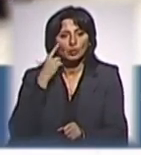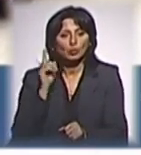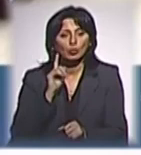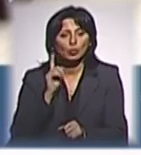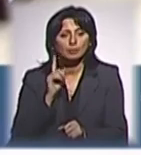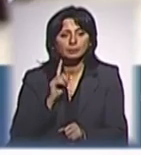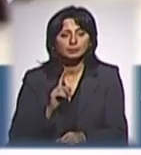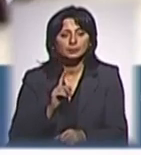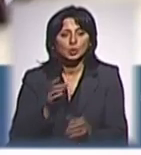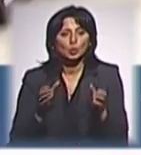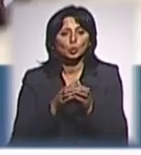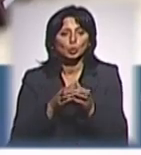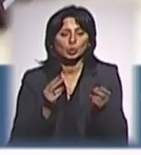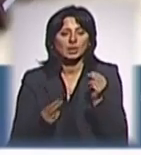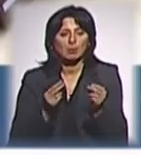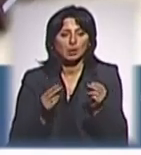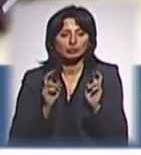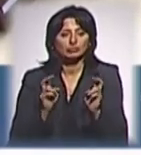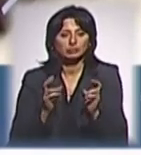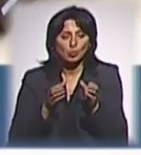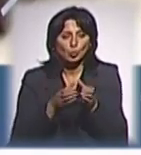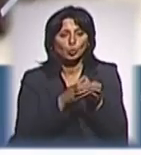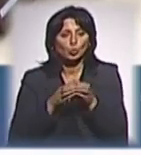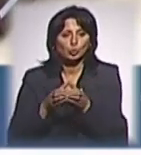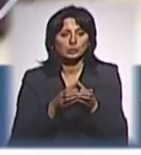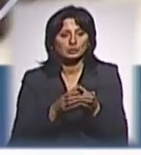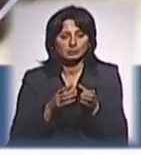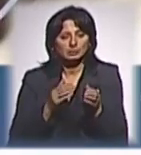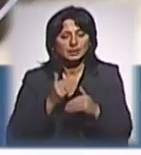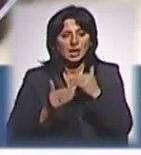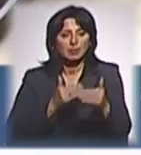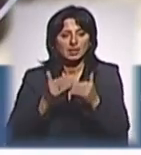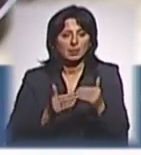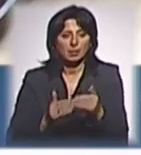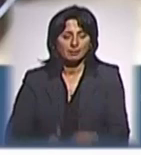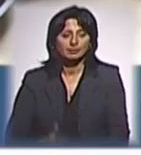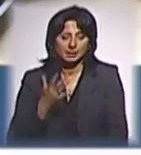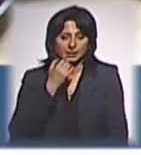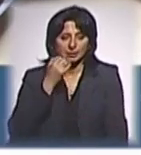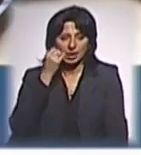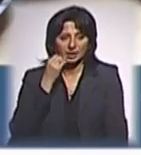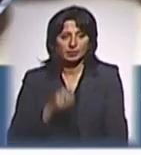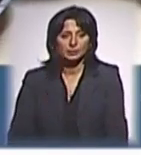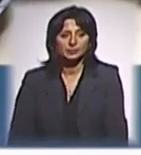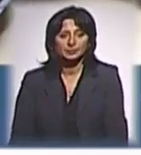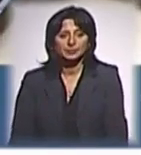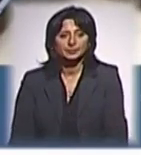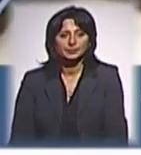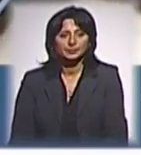რომ გუნდური თამაში, ანუ გუნდთან ერთად წარმატების მიღწევა. გასაგებია, დიდი მადლობა თქვენს წინაც.